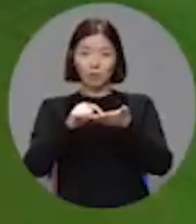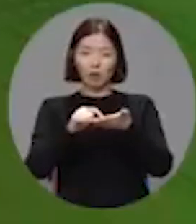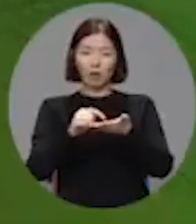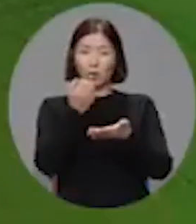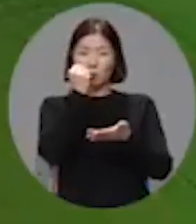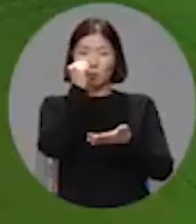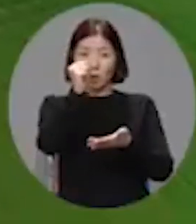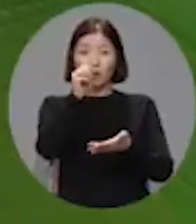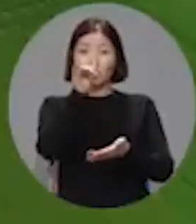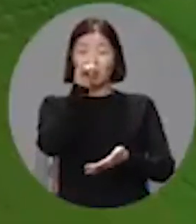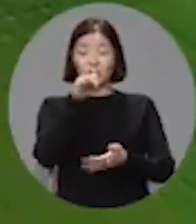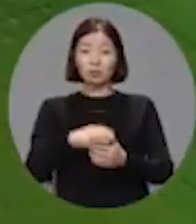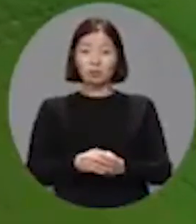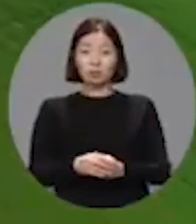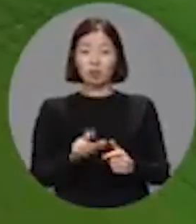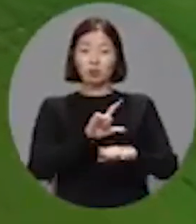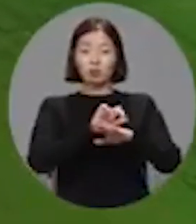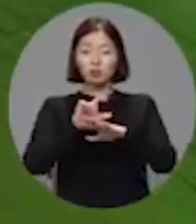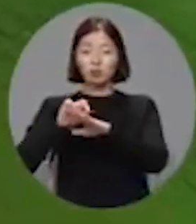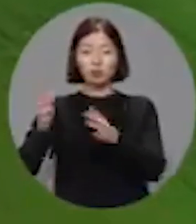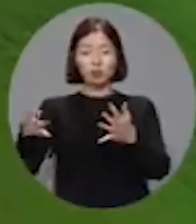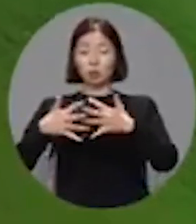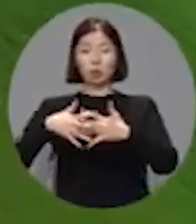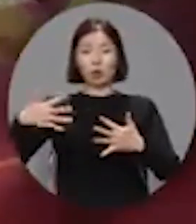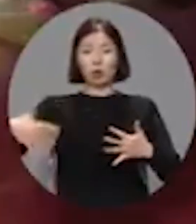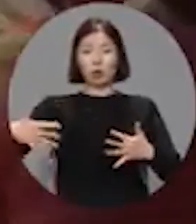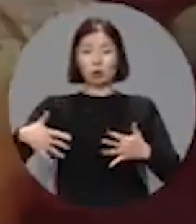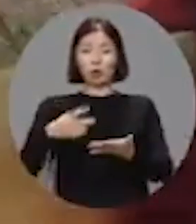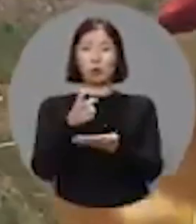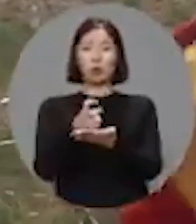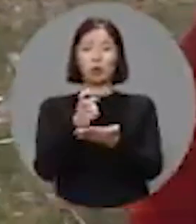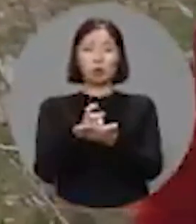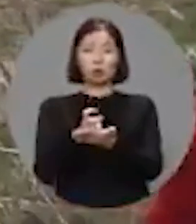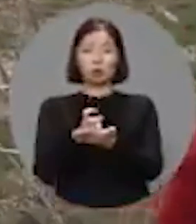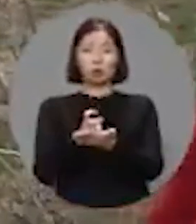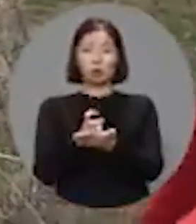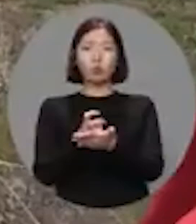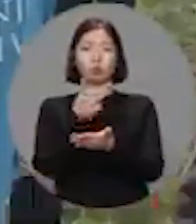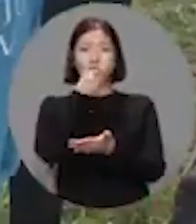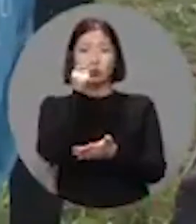보듯 뻔한 상황인데도 지자체 간에 협의도 안 되고 법적 규정도